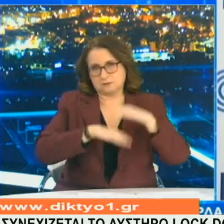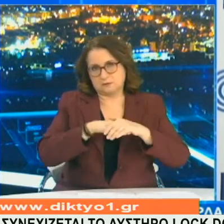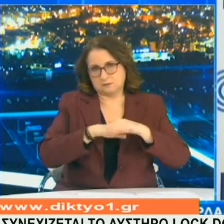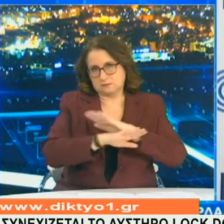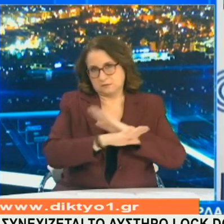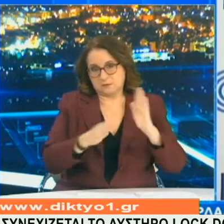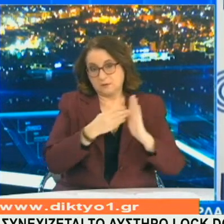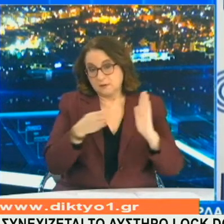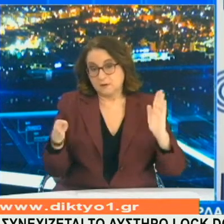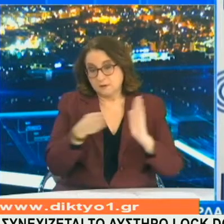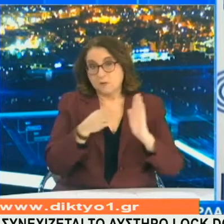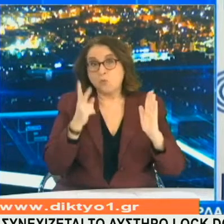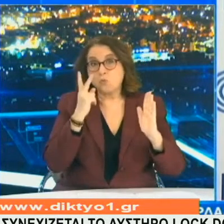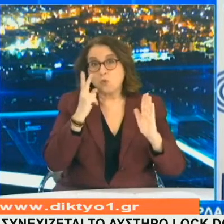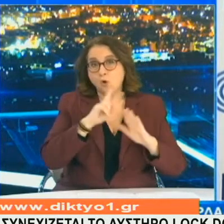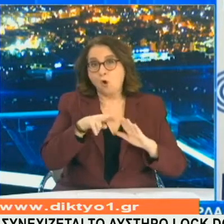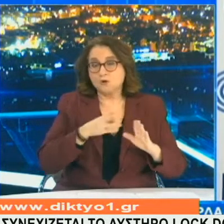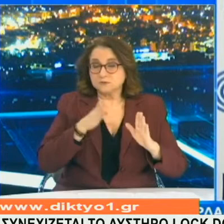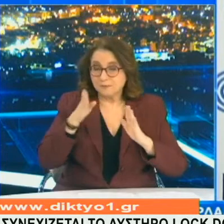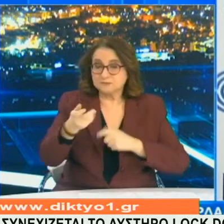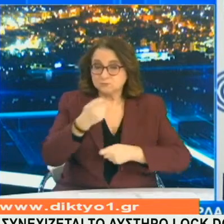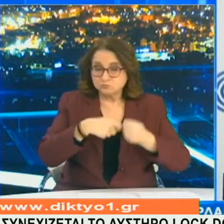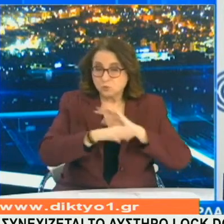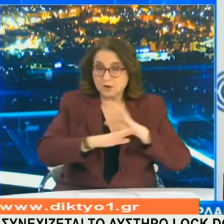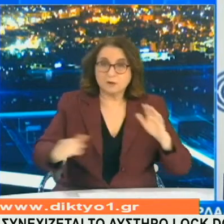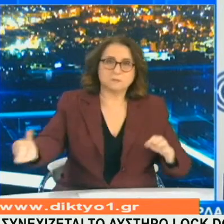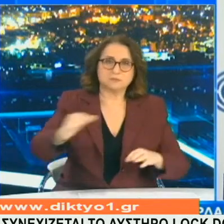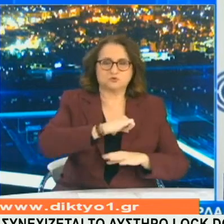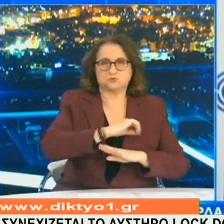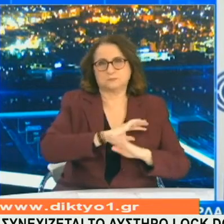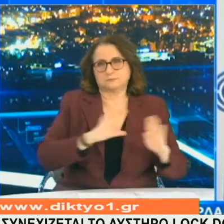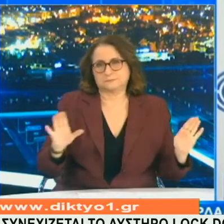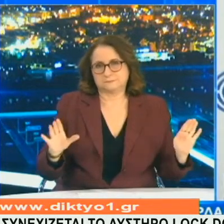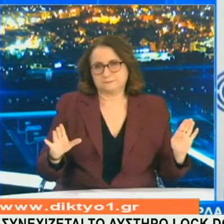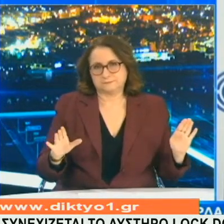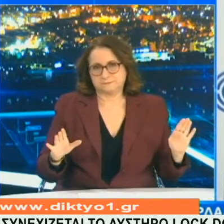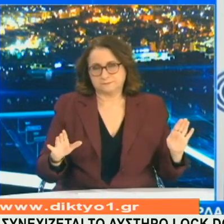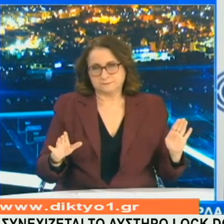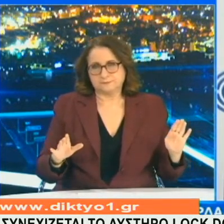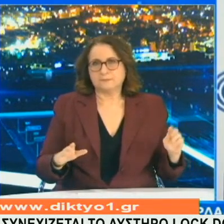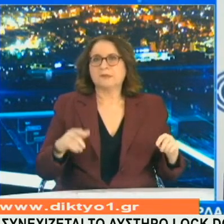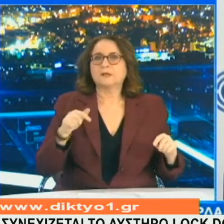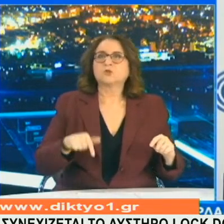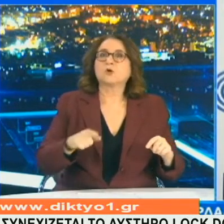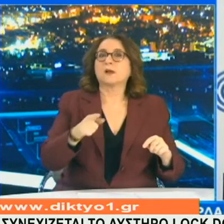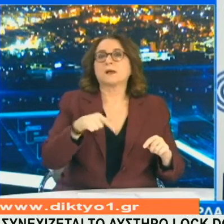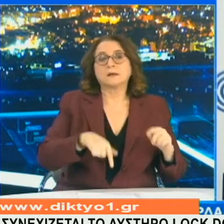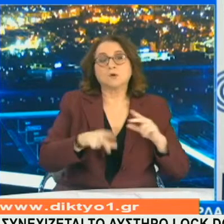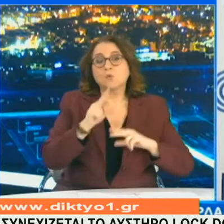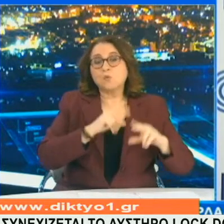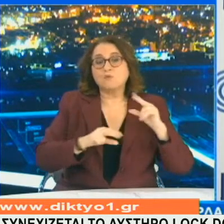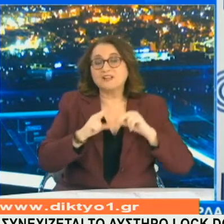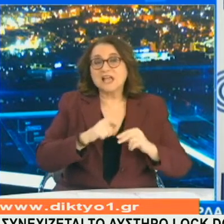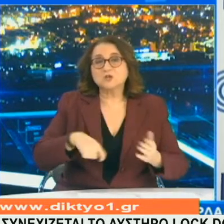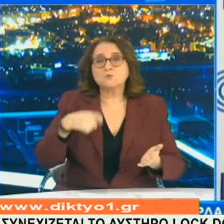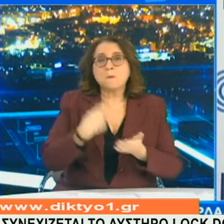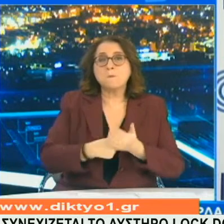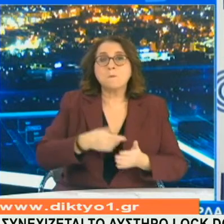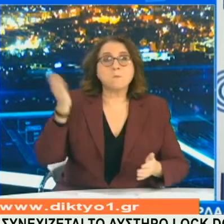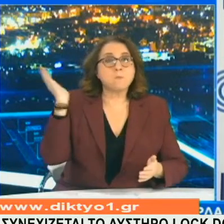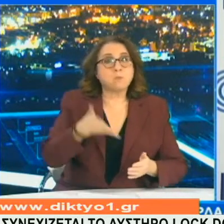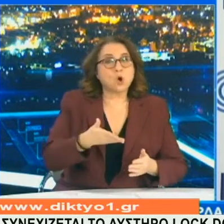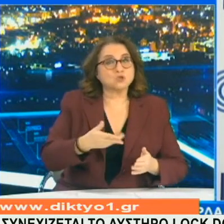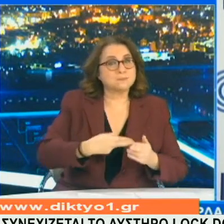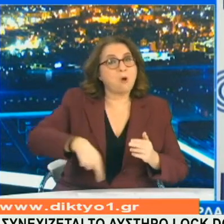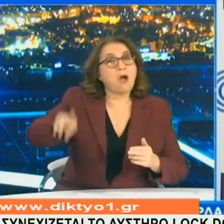του μηνύματός του. Υπάρχει μία συζήτηση σχετικά με την αύξηση των προστήμων. Παρά τα αυτά, αυτό θα αξιολογηθεί σε